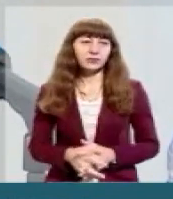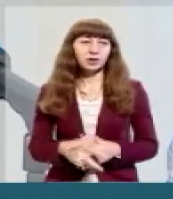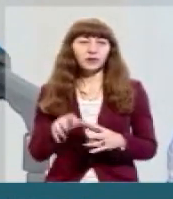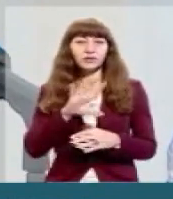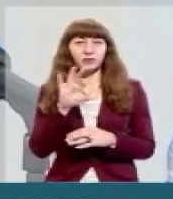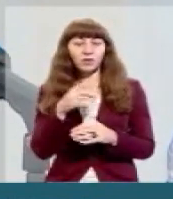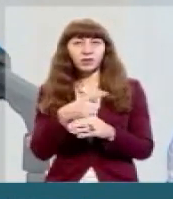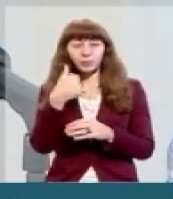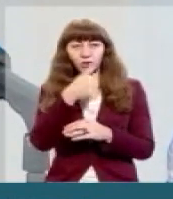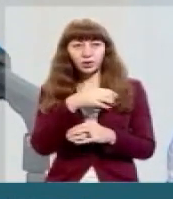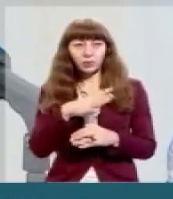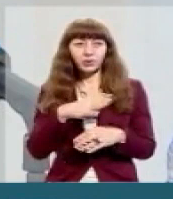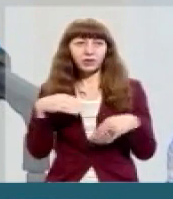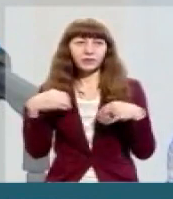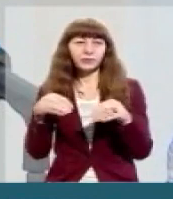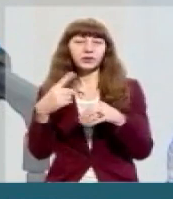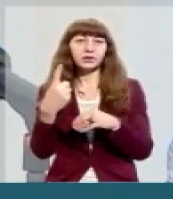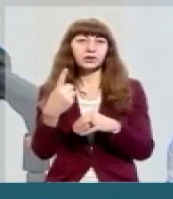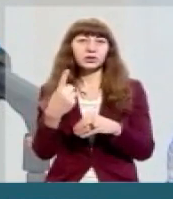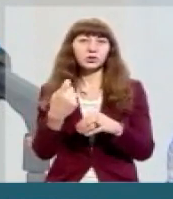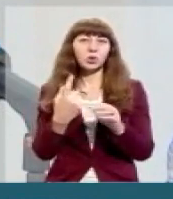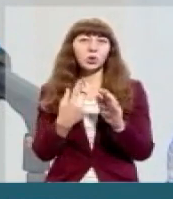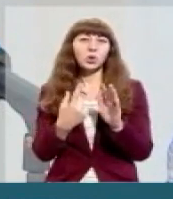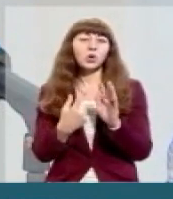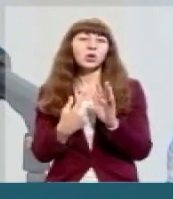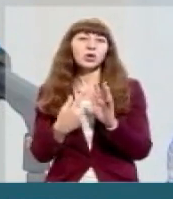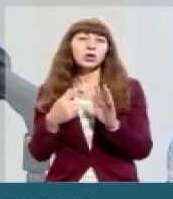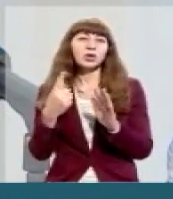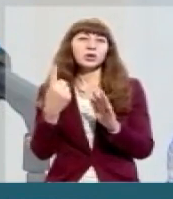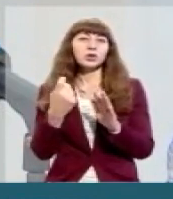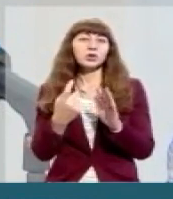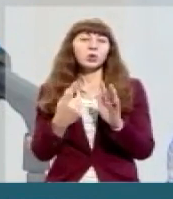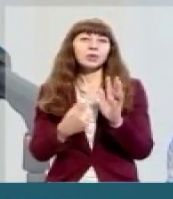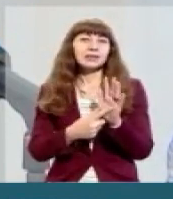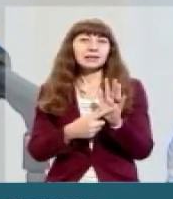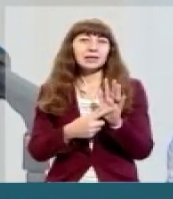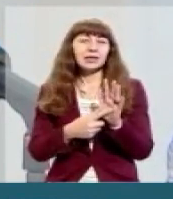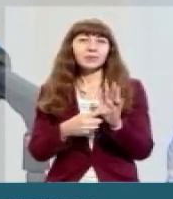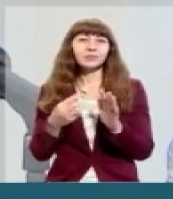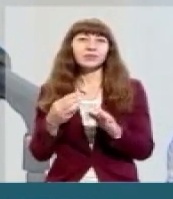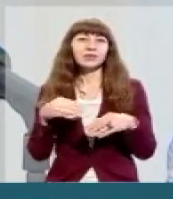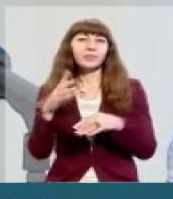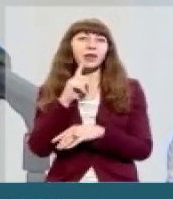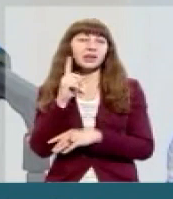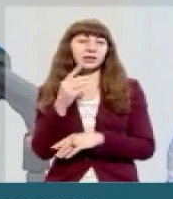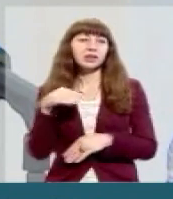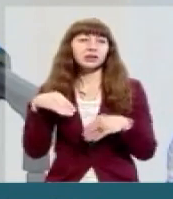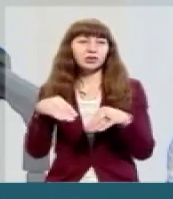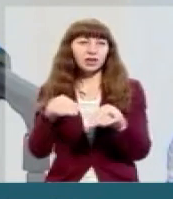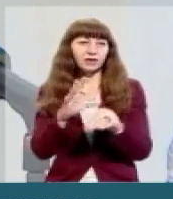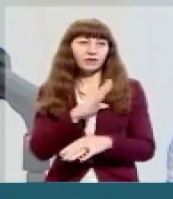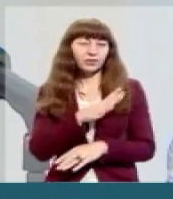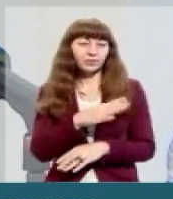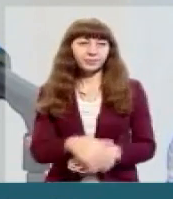көшет отырғызылған болатын. Шамамен 10% қурап қалған. Алтынсарин 113, Дощанов және Дулатов көшелерінің қиылысындағы